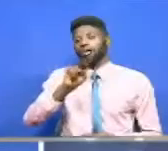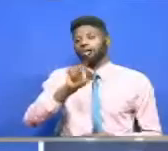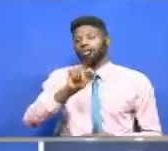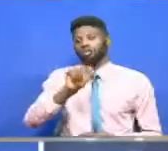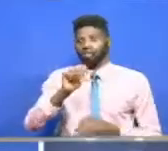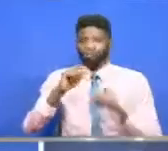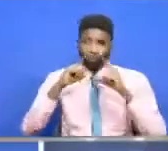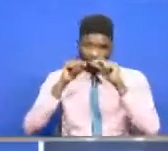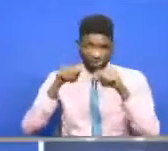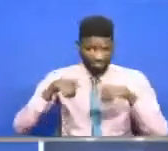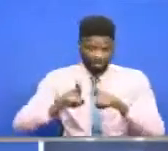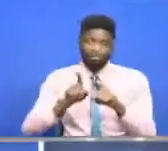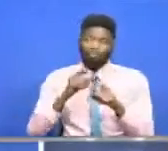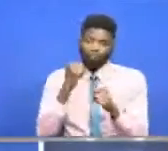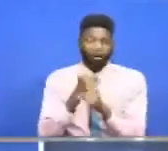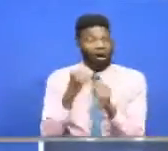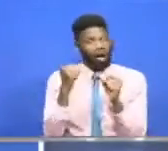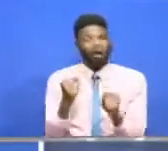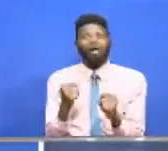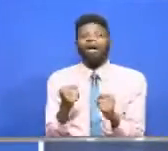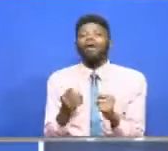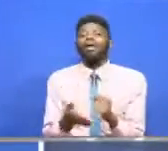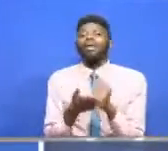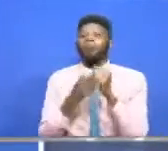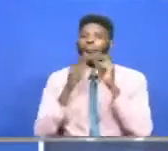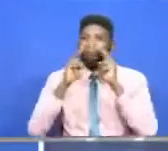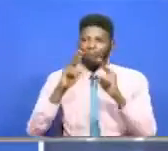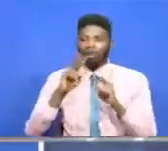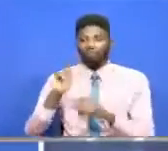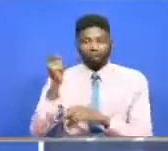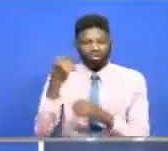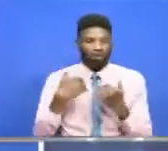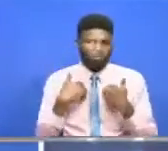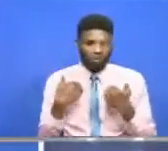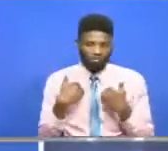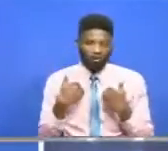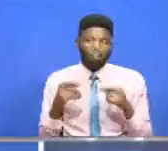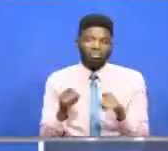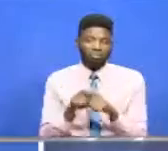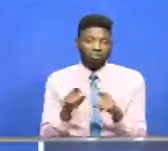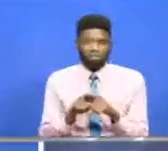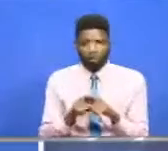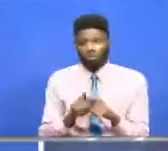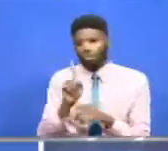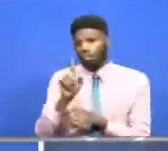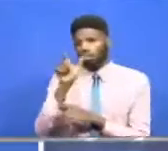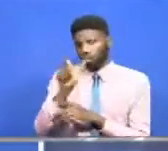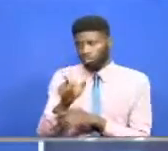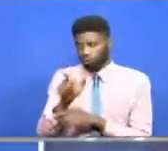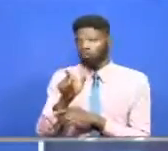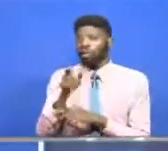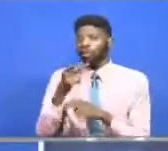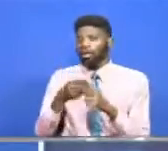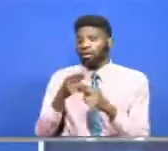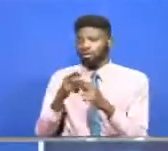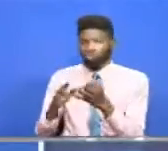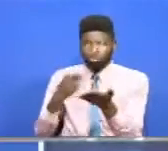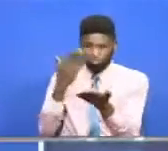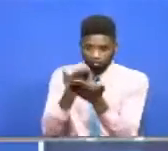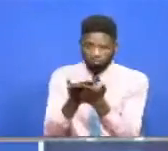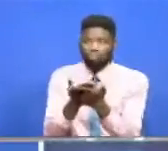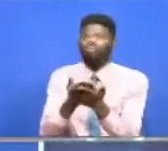juhudi zinazoendelea za kuleta umoja humu nchini, huku wakiwasilisha jina la mmoja wao akihimiza ateuliwe katika baraza la